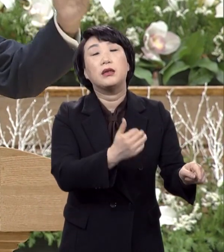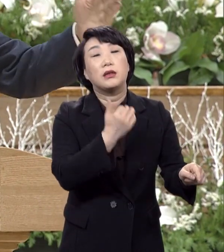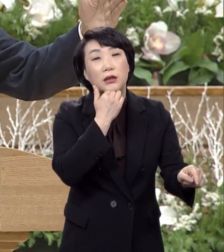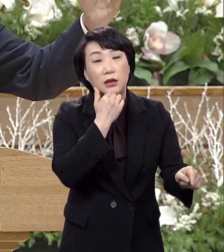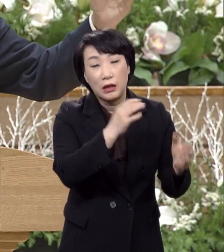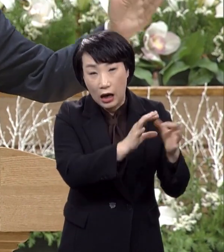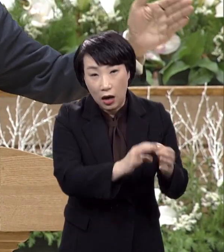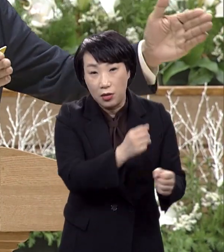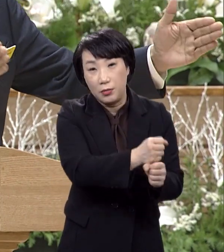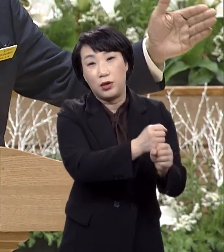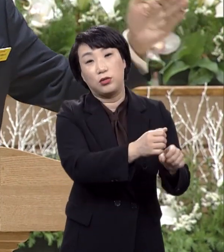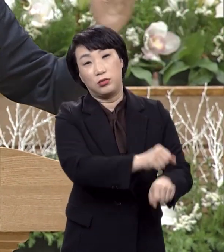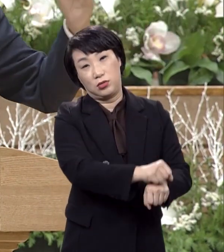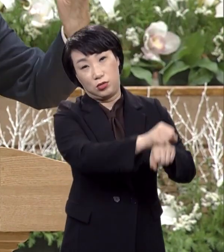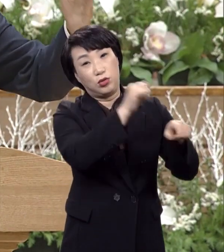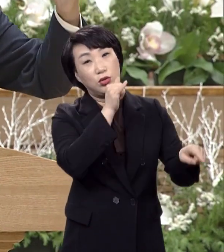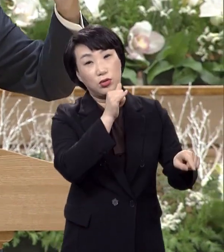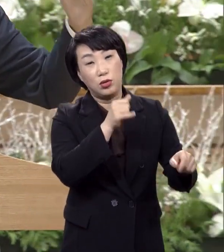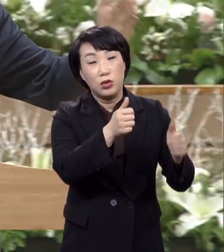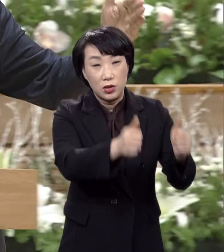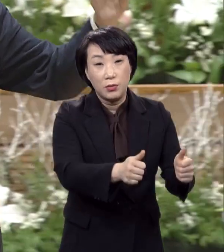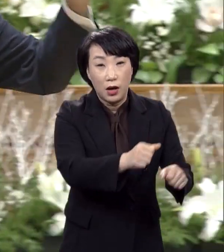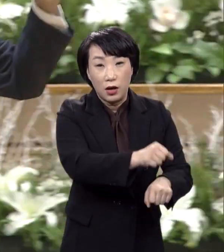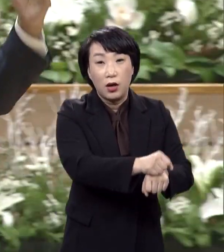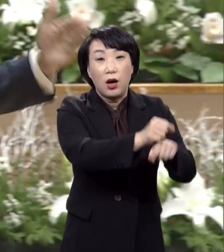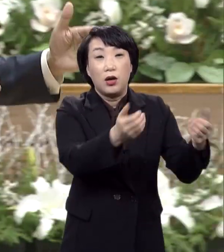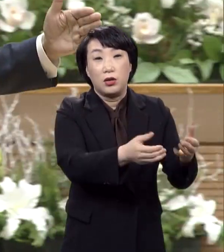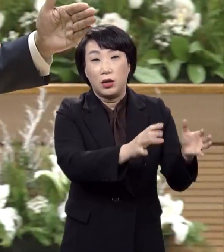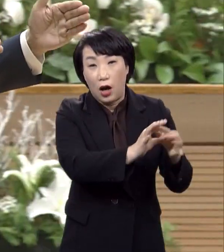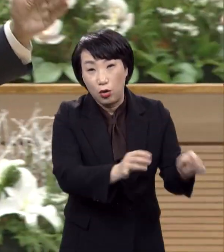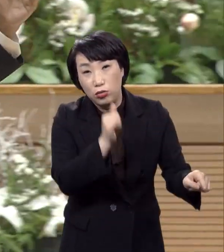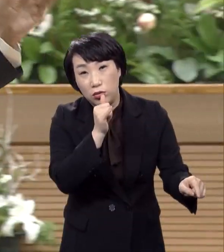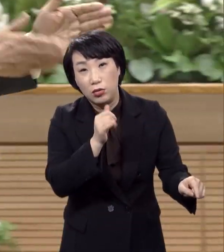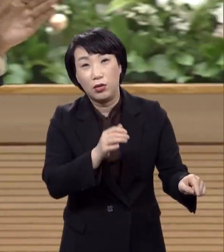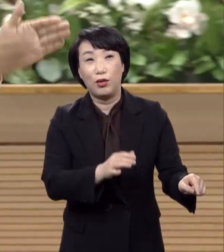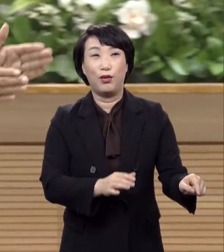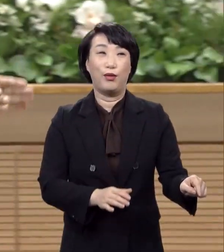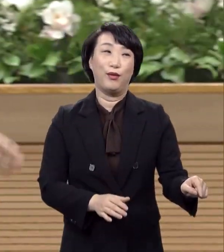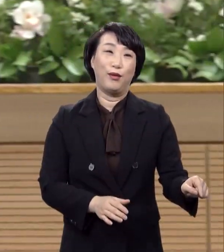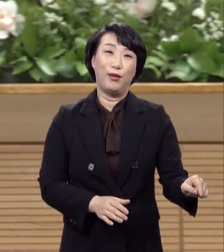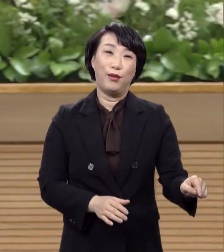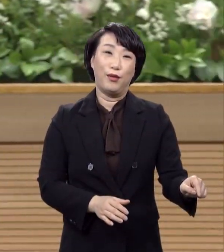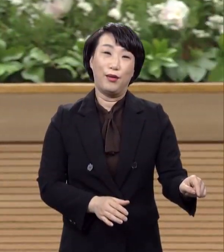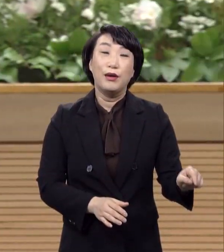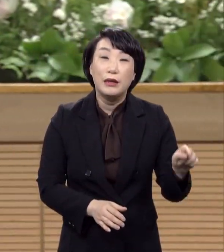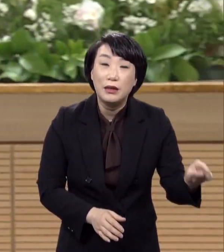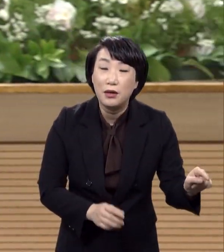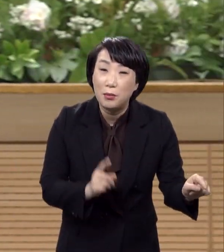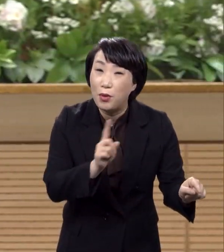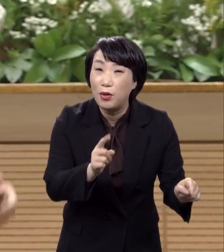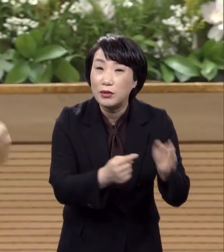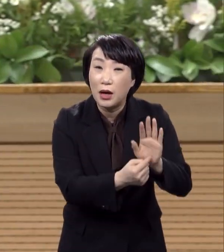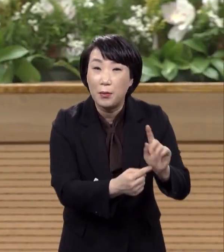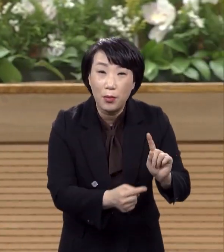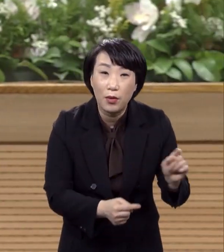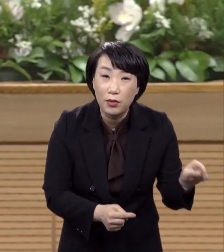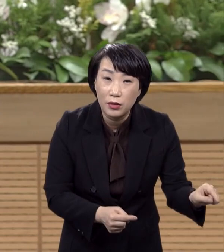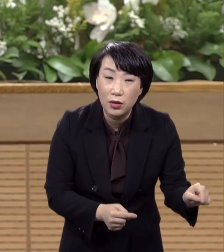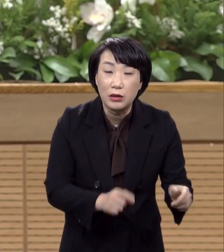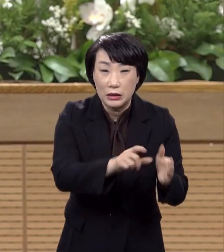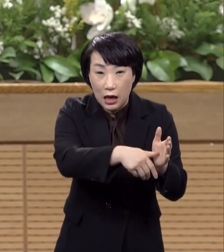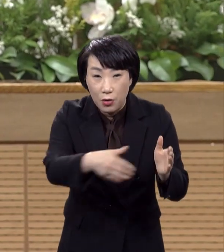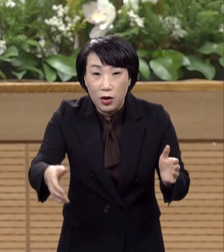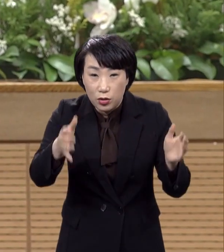계속 만들어 가죠. 심판받을 일을 계속 만들어 가죠. 이걸 뭘 말하고 있느냐?